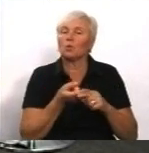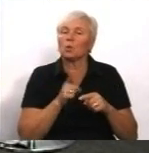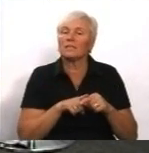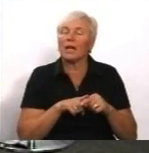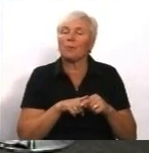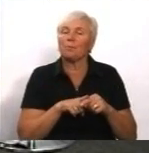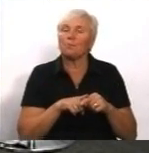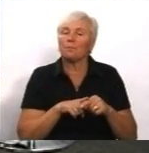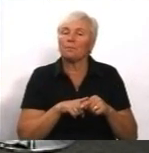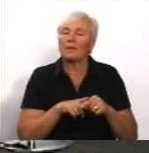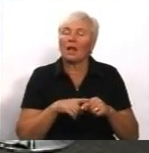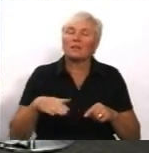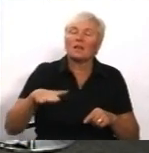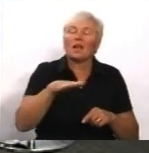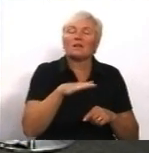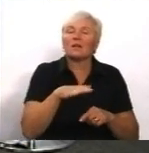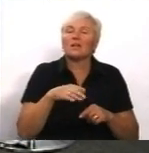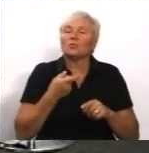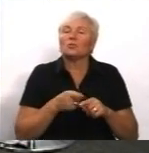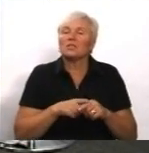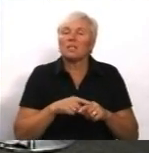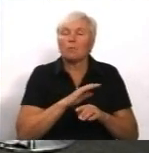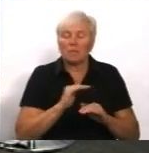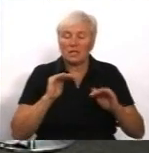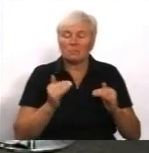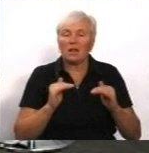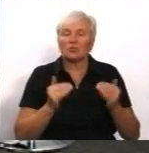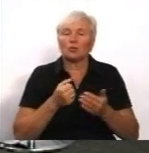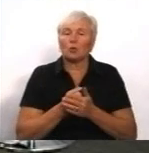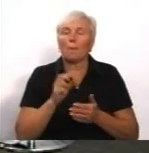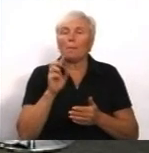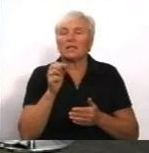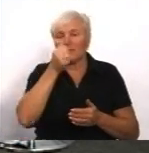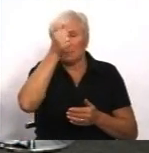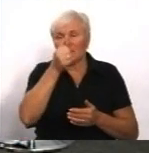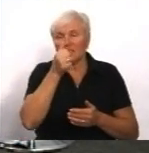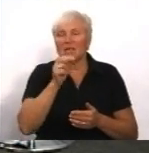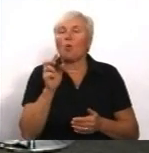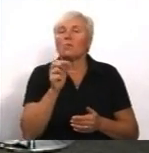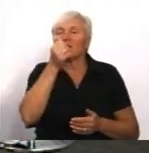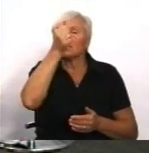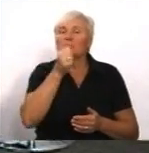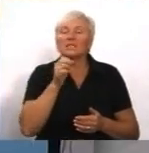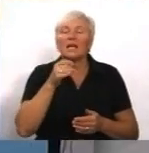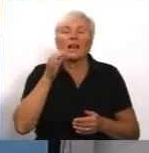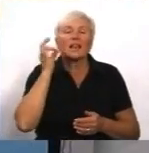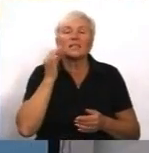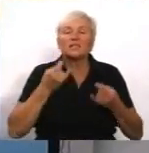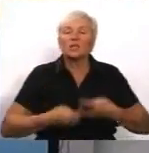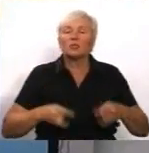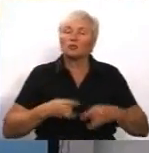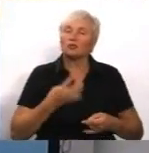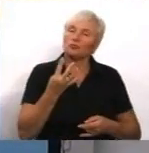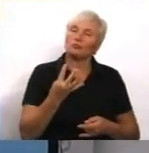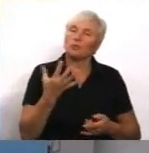Але на гектар. Але це ми зменшуємо до березня місяця. В березні місяці лиси родяться по 4-5